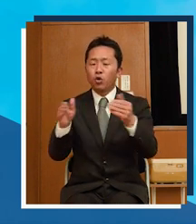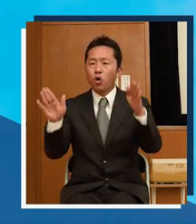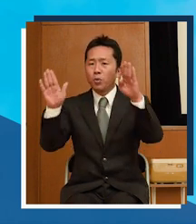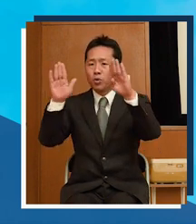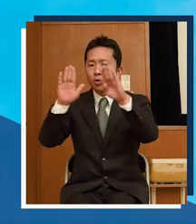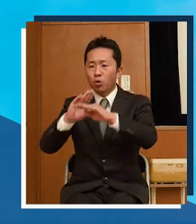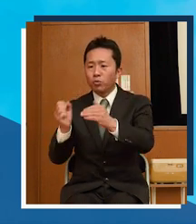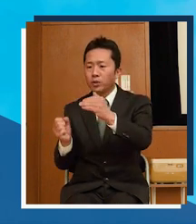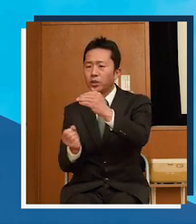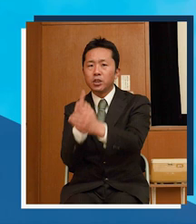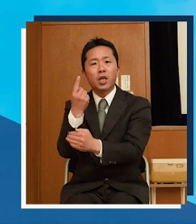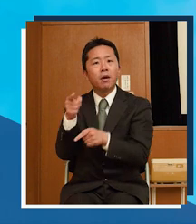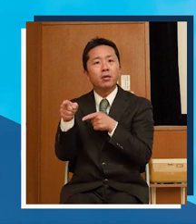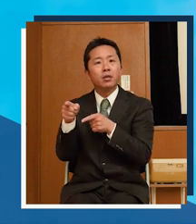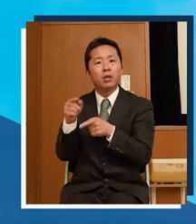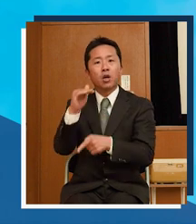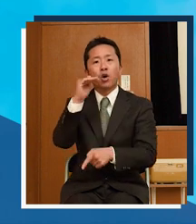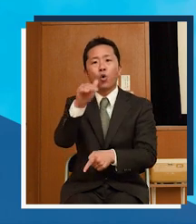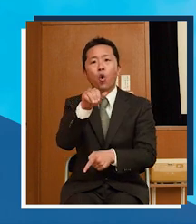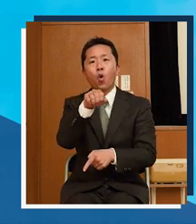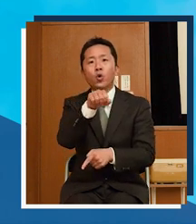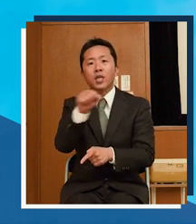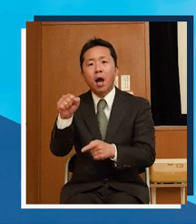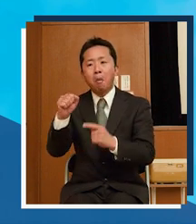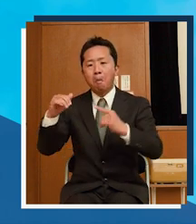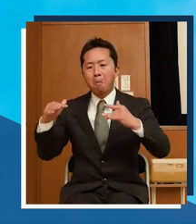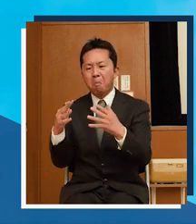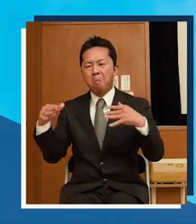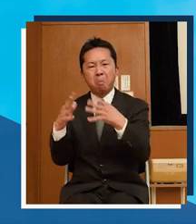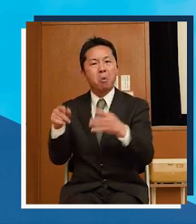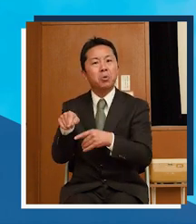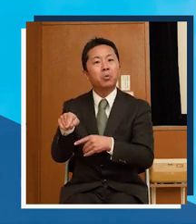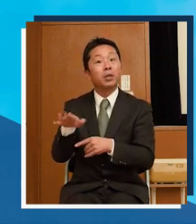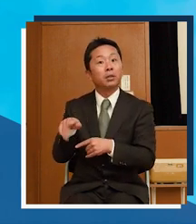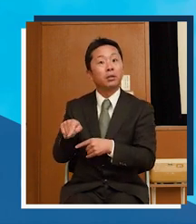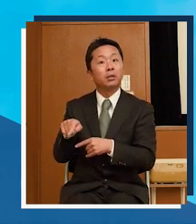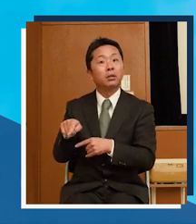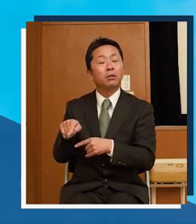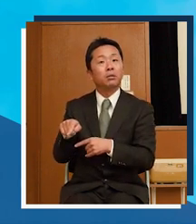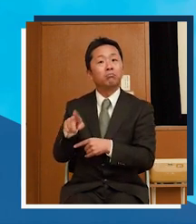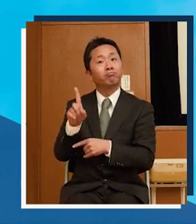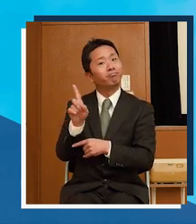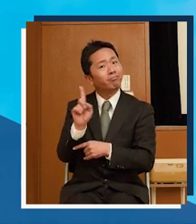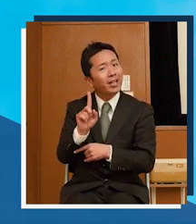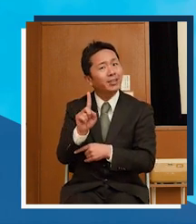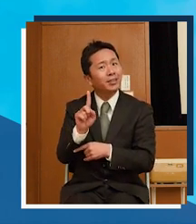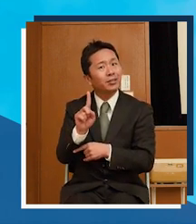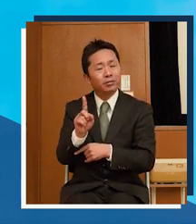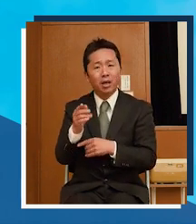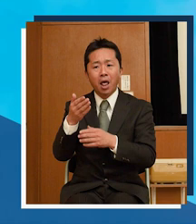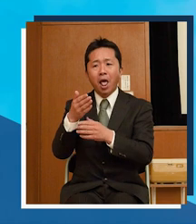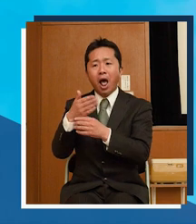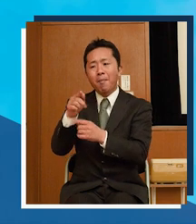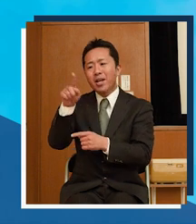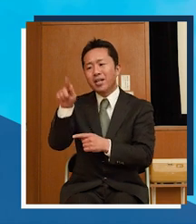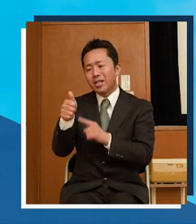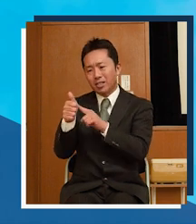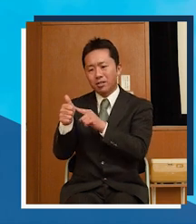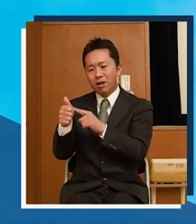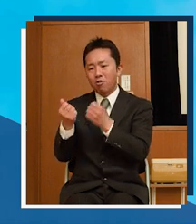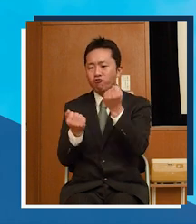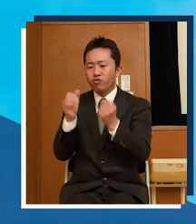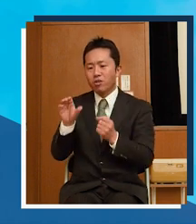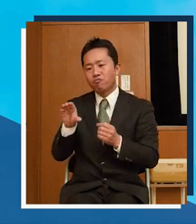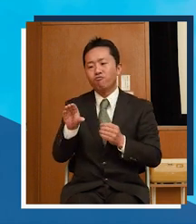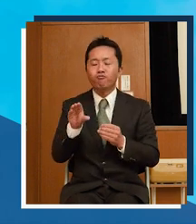起こった事件がえ古座暴動と呼ばれる事件ですあのアメリカ人が運転する車両が道路横断中